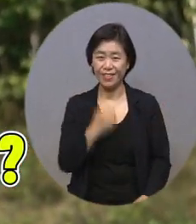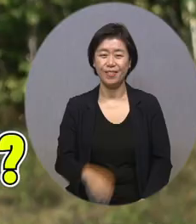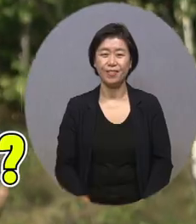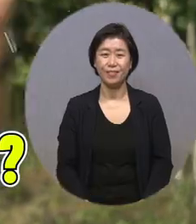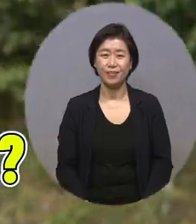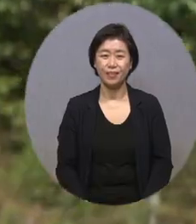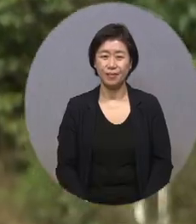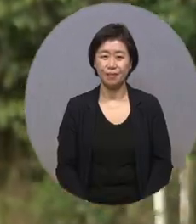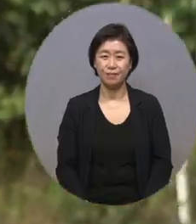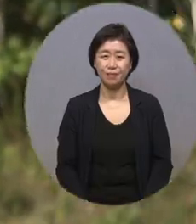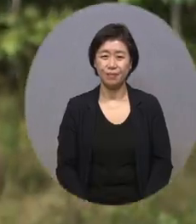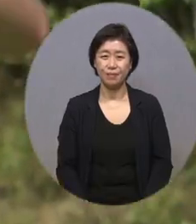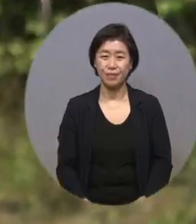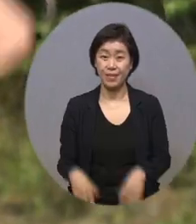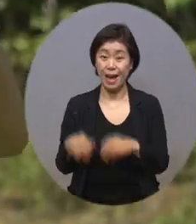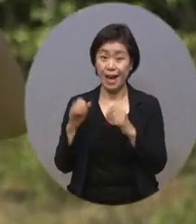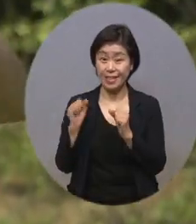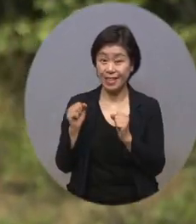전보, 전보.